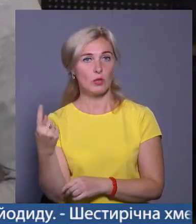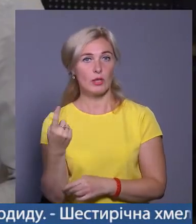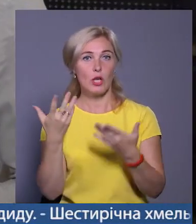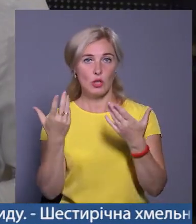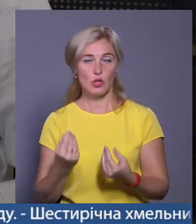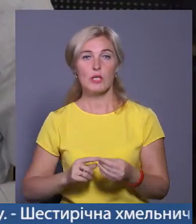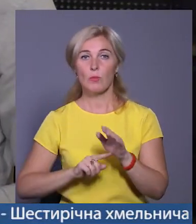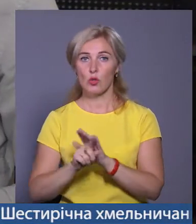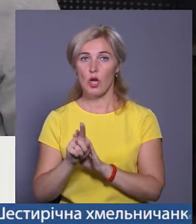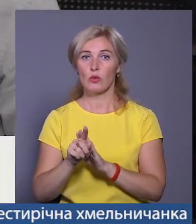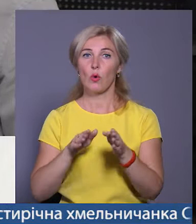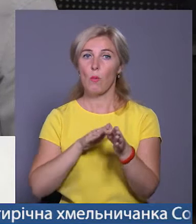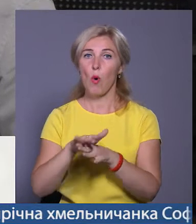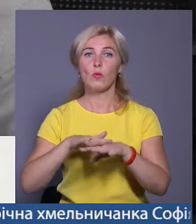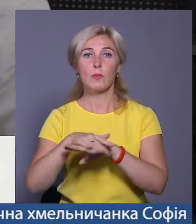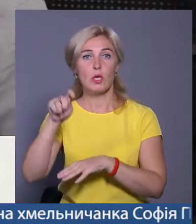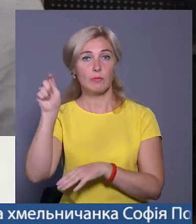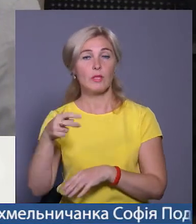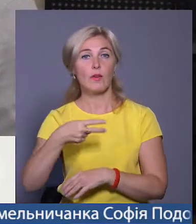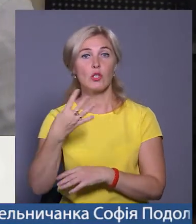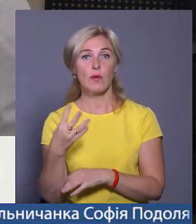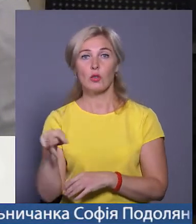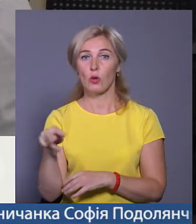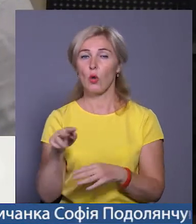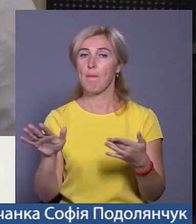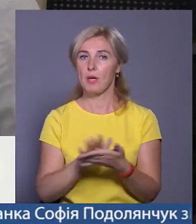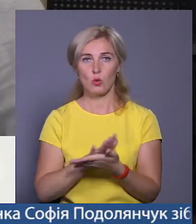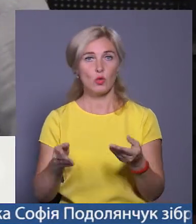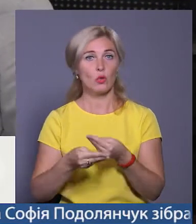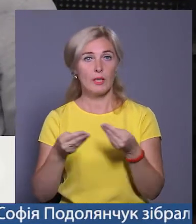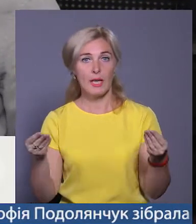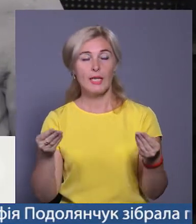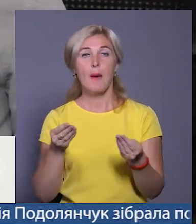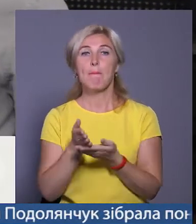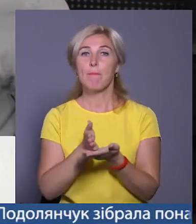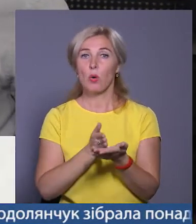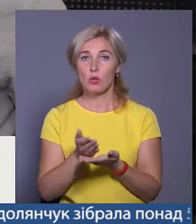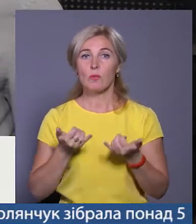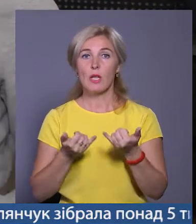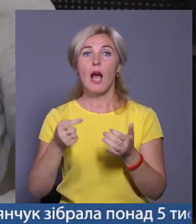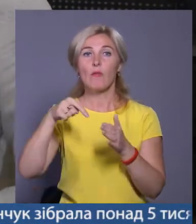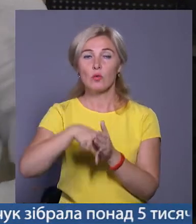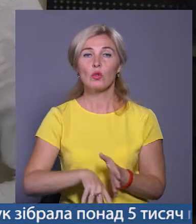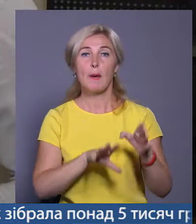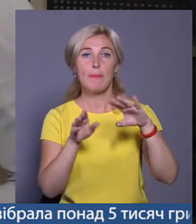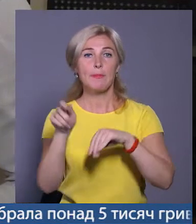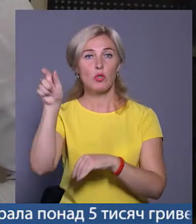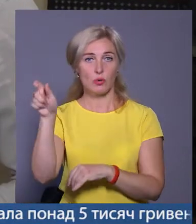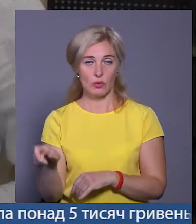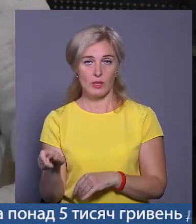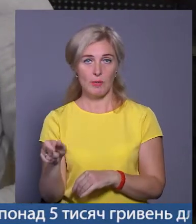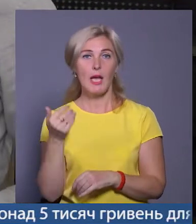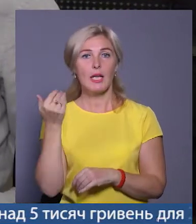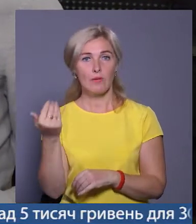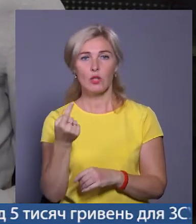початку повномасштабної війни, 24 лютого, ми безкоштовно надаємо лазневі послуги для внутрішньопереміщених осіб. І